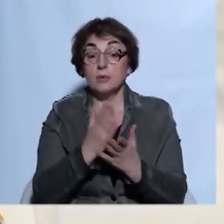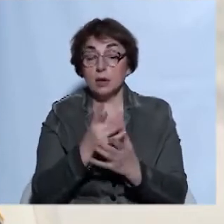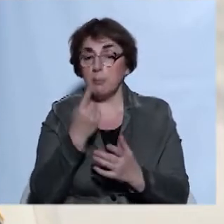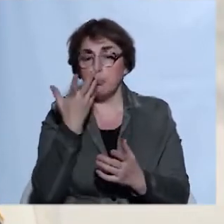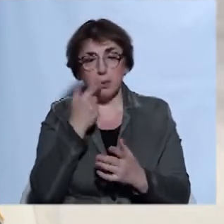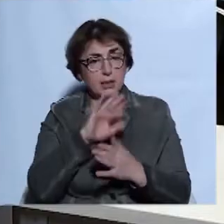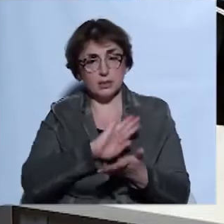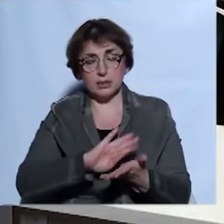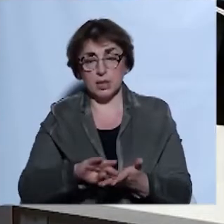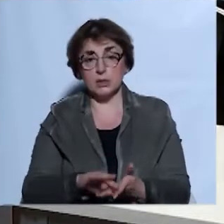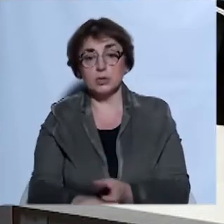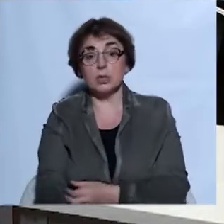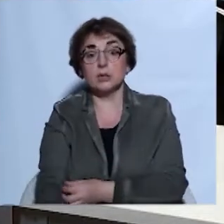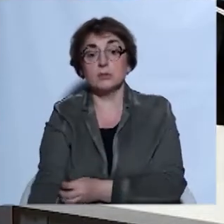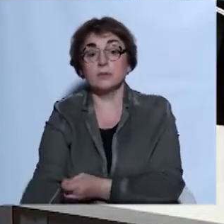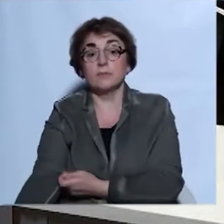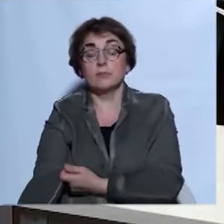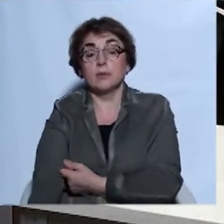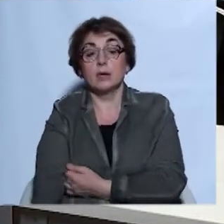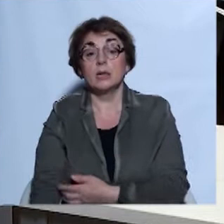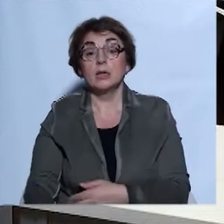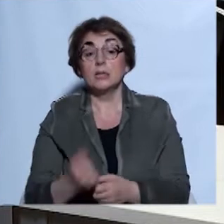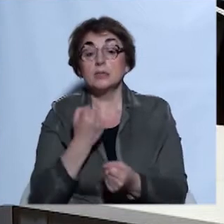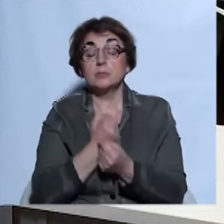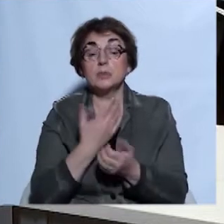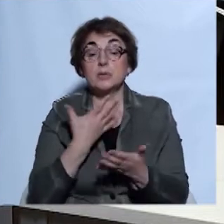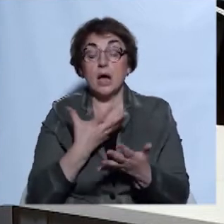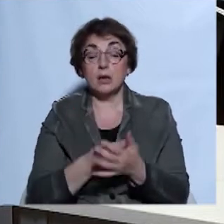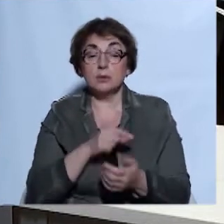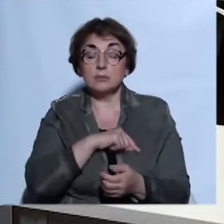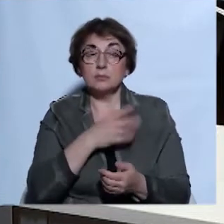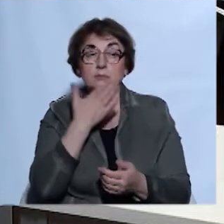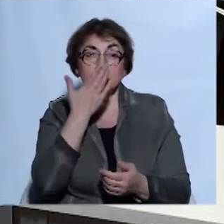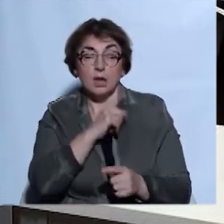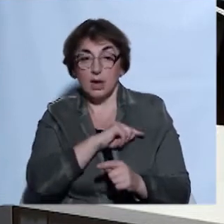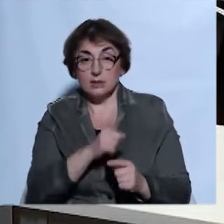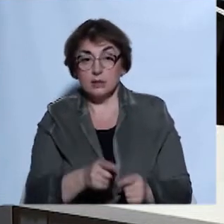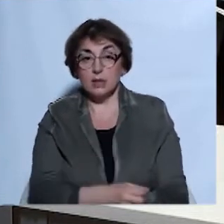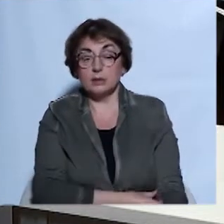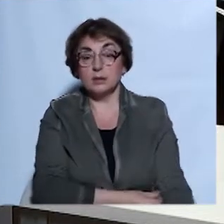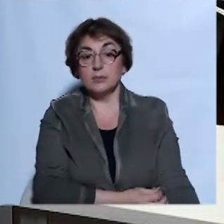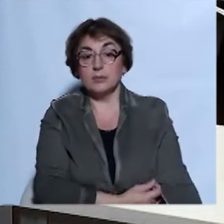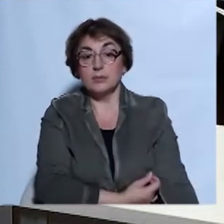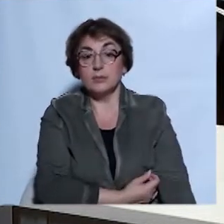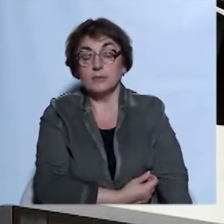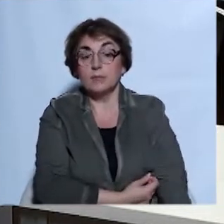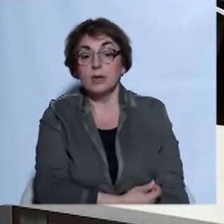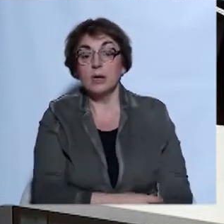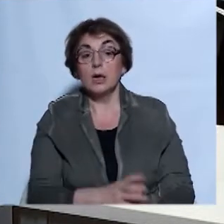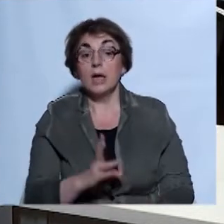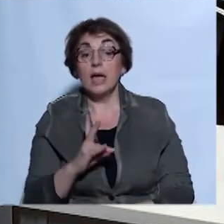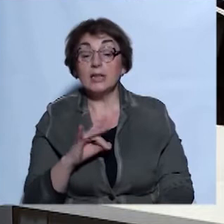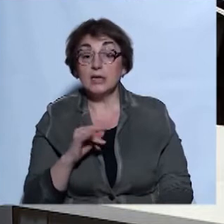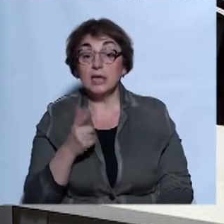უფერო. Spirts აქვს ეთანოლს რაღაც დამახასიათებელი სუნი, ხოლო რაც შეეხება ეთილენ გლიკოლს